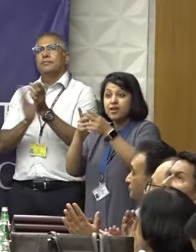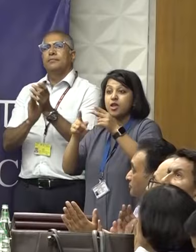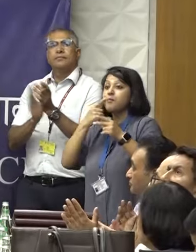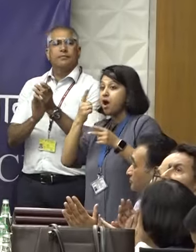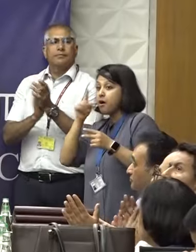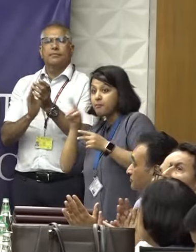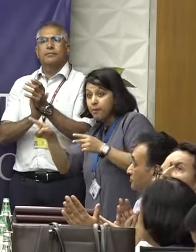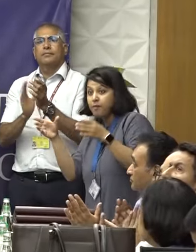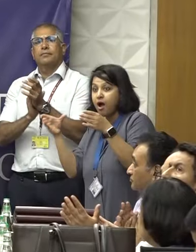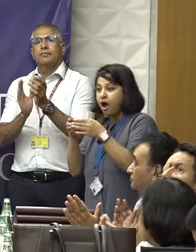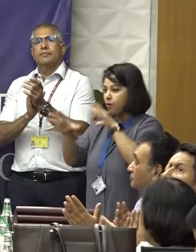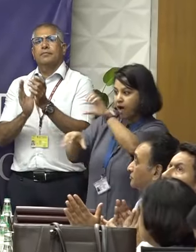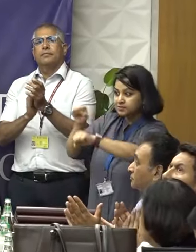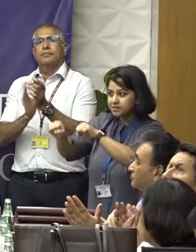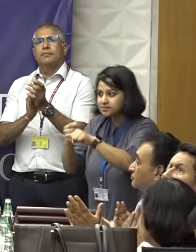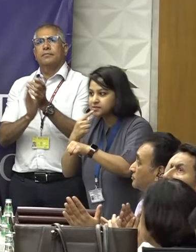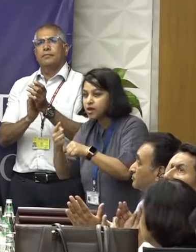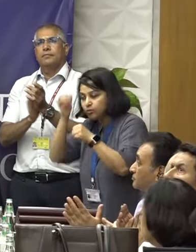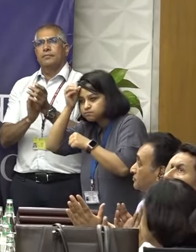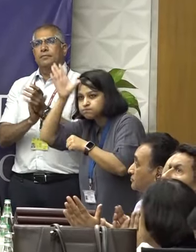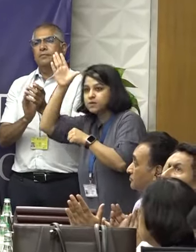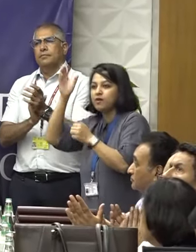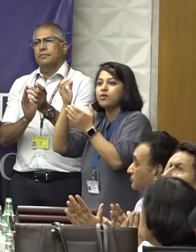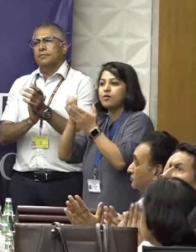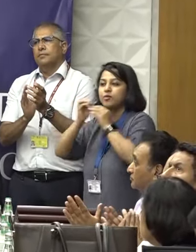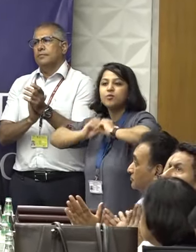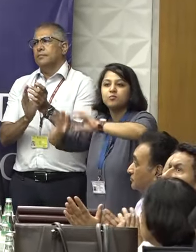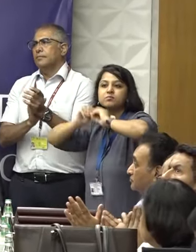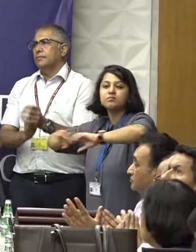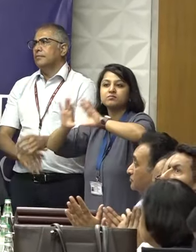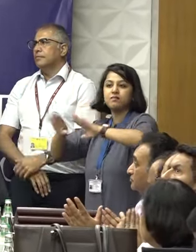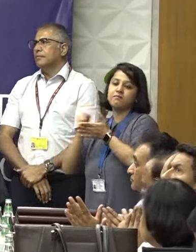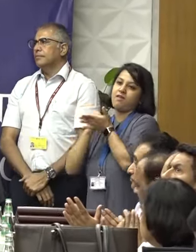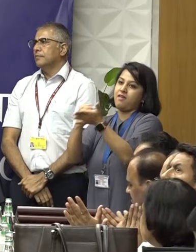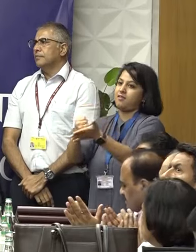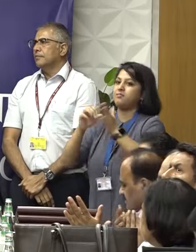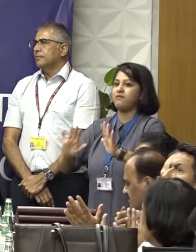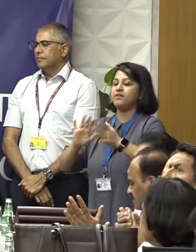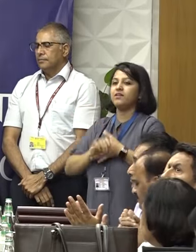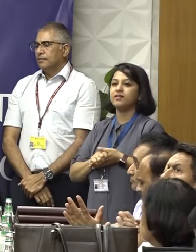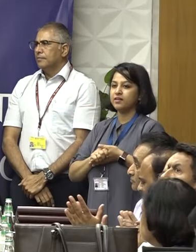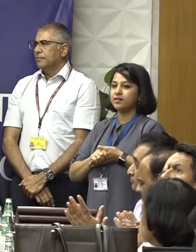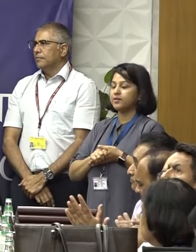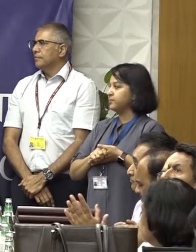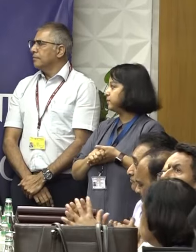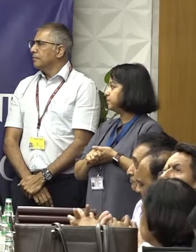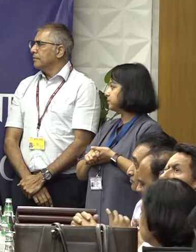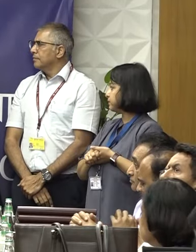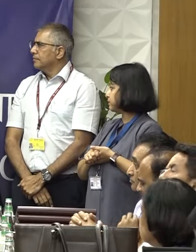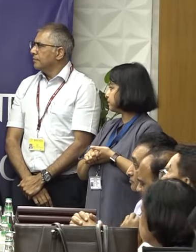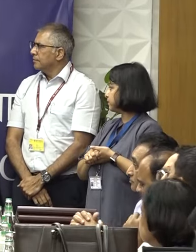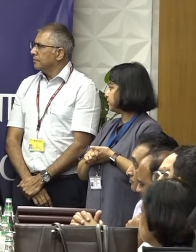पिता के समूहों तक पहुँचेंगे, उन्हें जागरूकता एवं प्रचार प्रसार कराने में मदद प्रदान करेंगे।